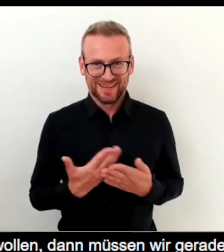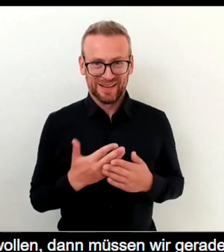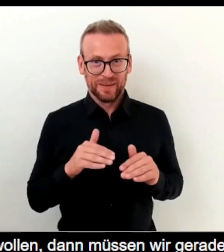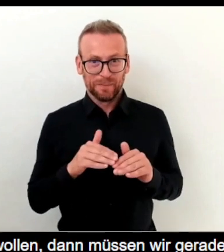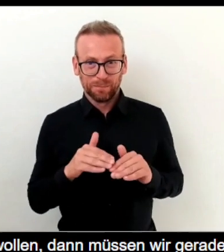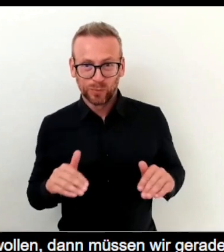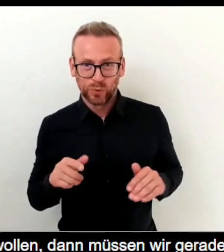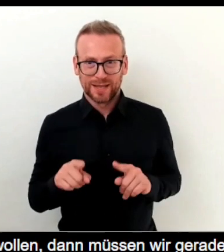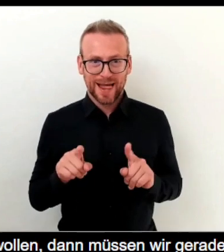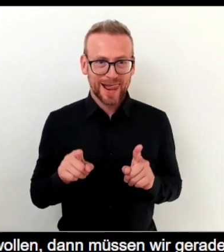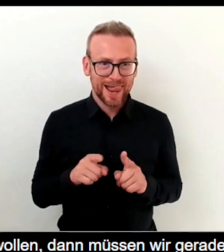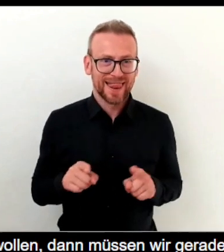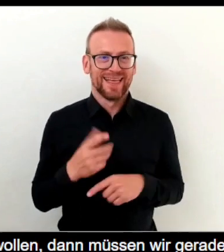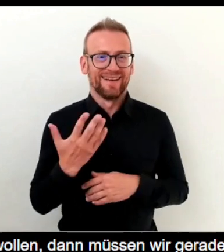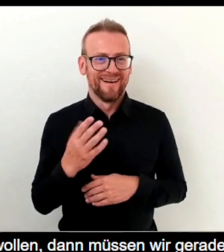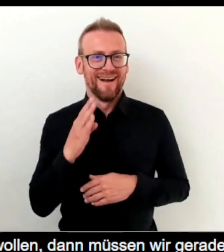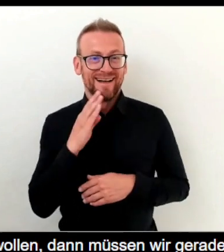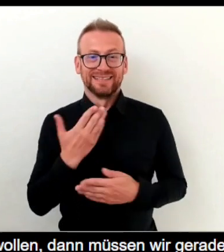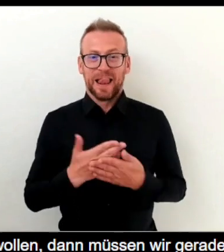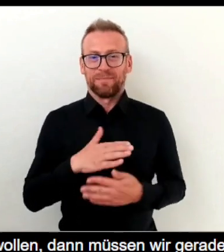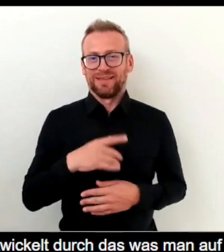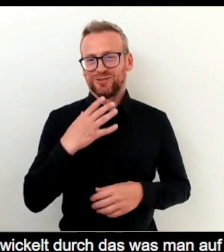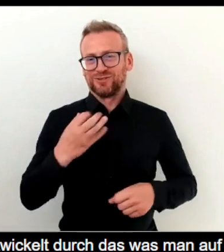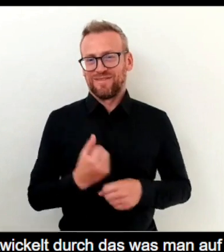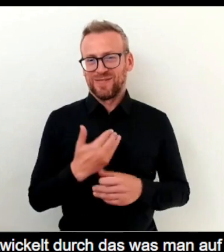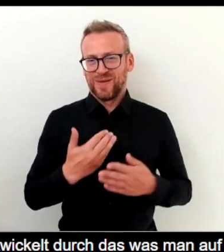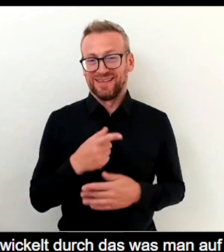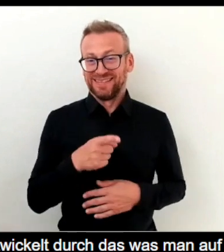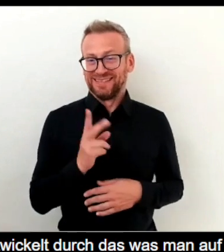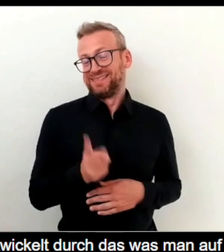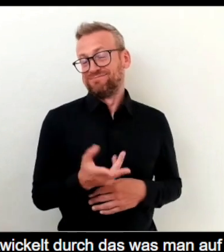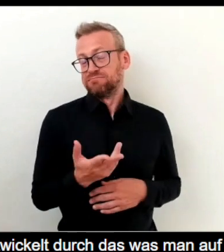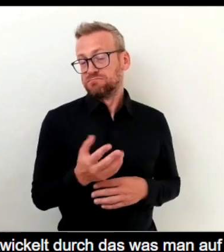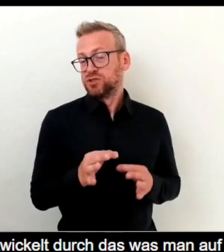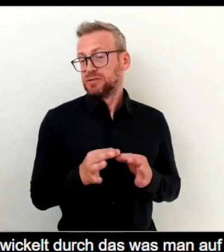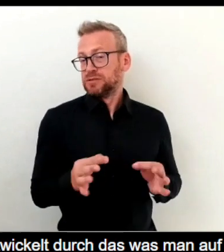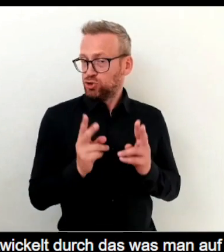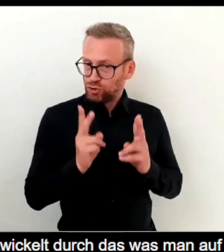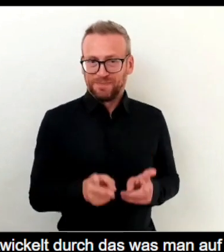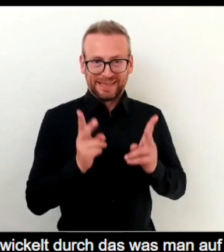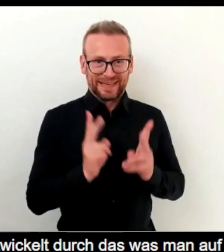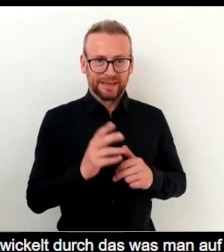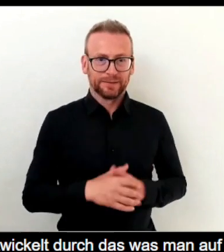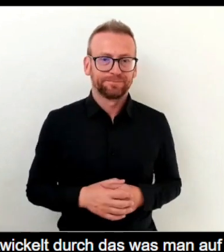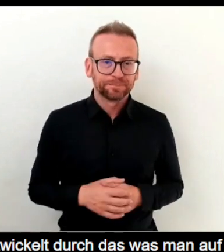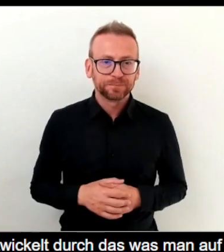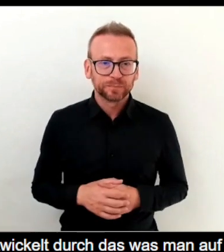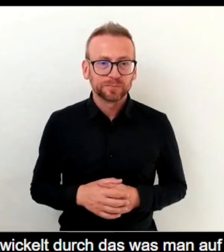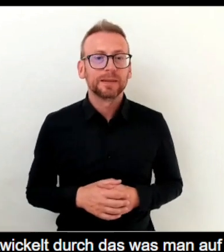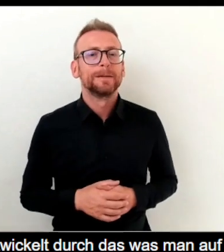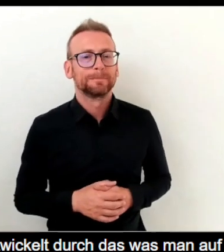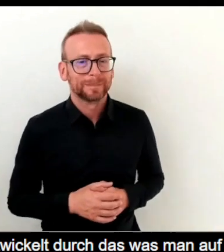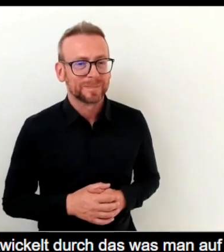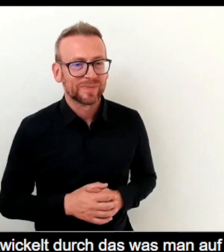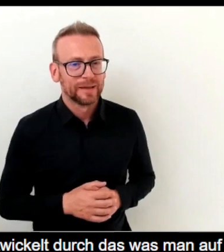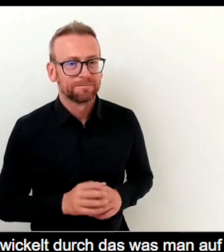Ein Problem, das Bayern auf europäischer Ebene drückt, das ist der Verkehr nach Tirol. Tirol macht immer wieder die Autobahn zu